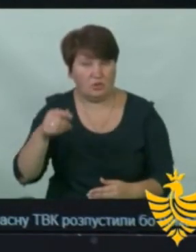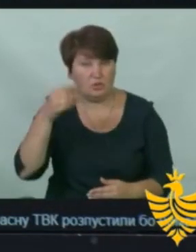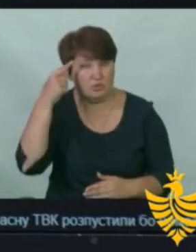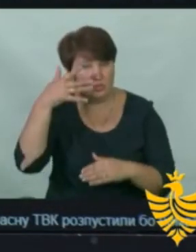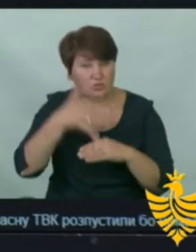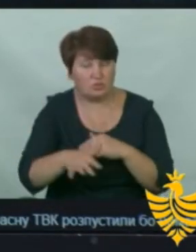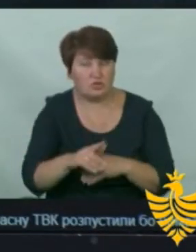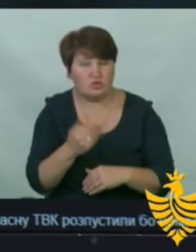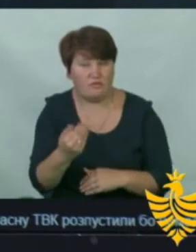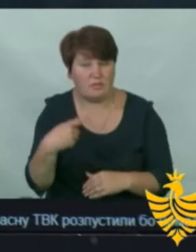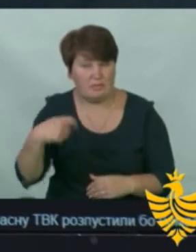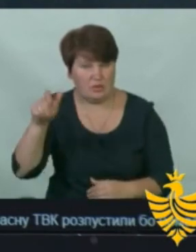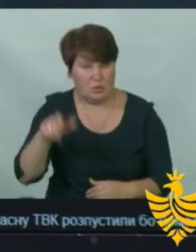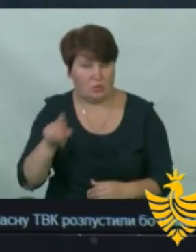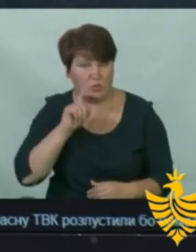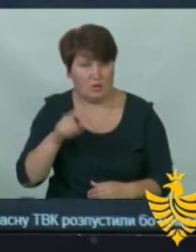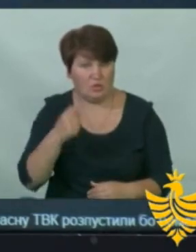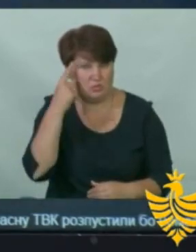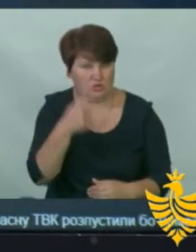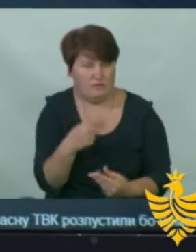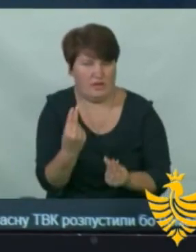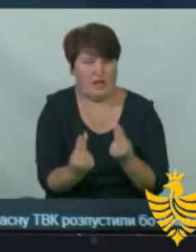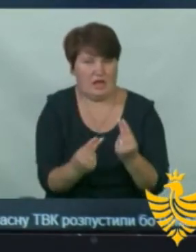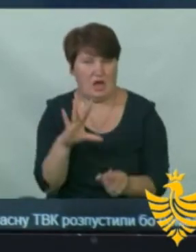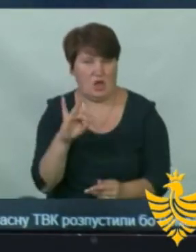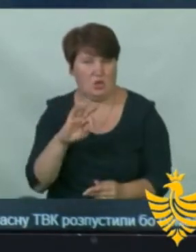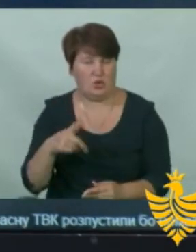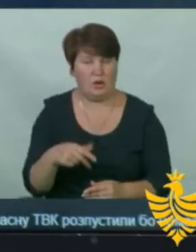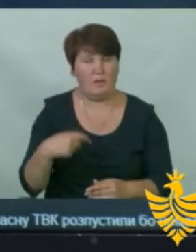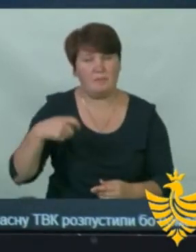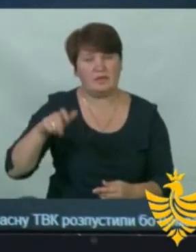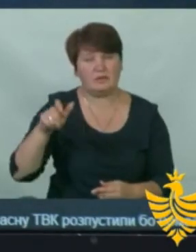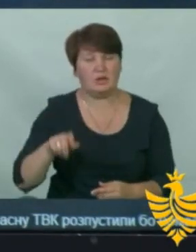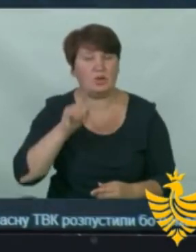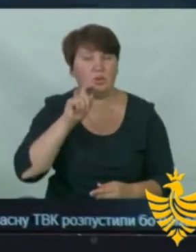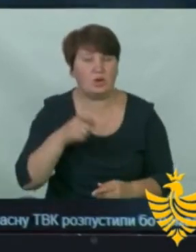президент України. Мені здається, що він грає роль президента України. І це найбільша трагедія.